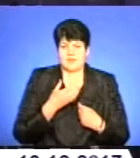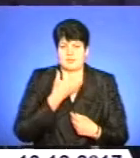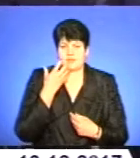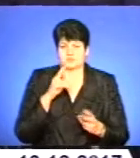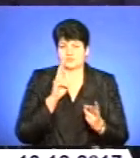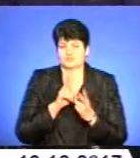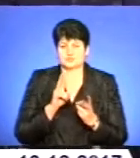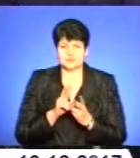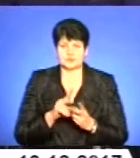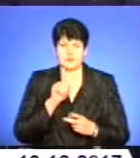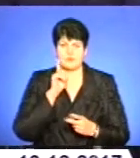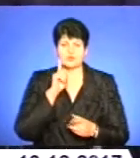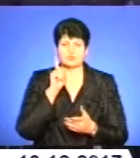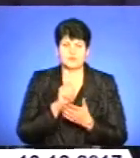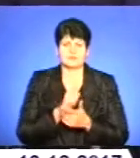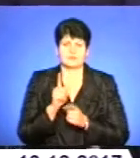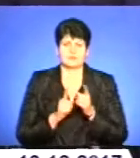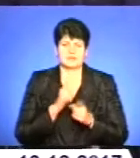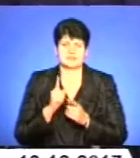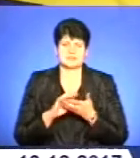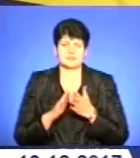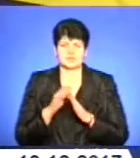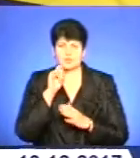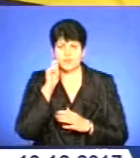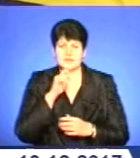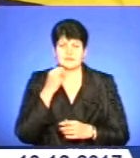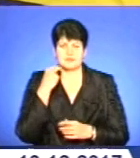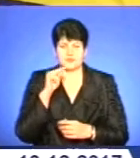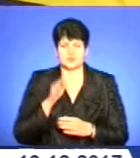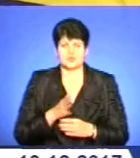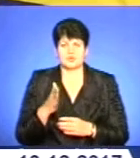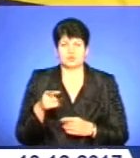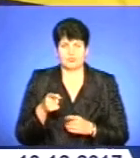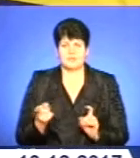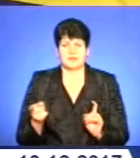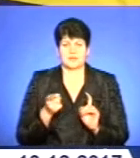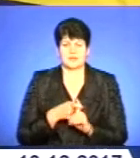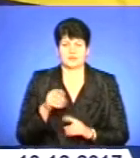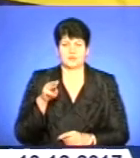переконана, що саме молодь має змінити ситуацію в країні на краще, тому й приєдналася до Труханівської Січі.